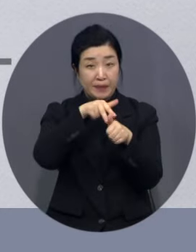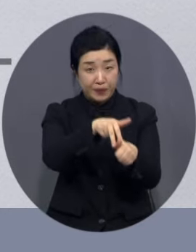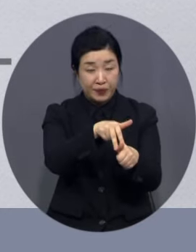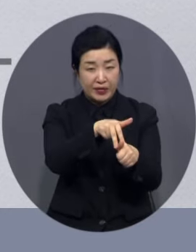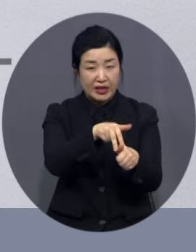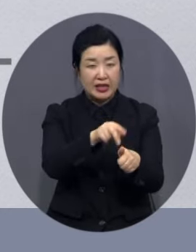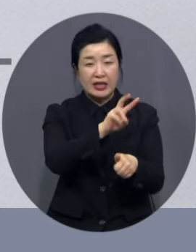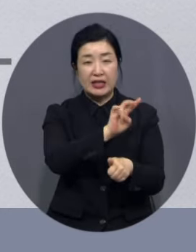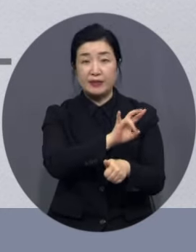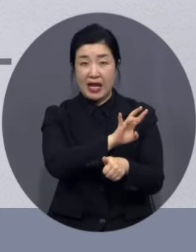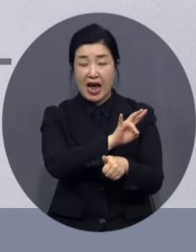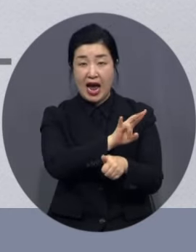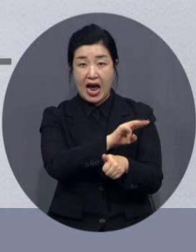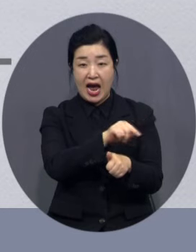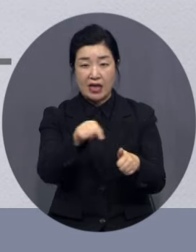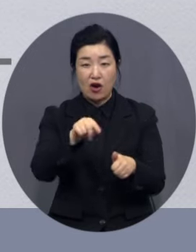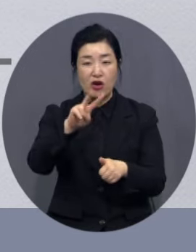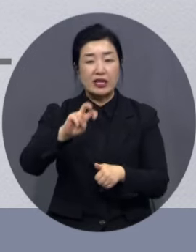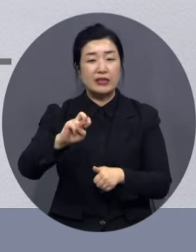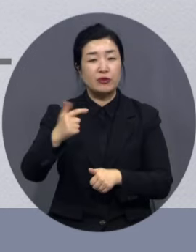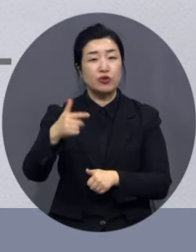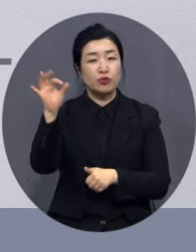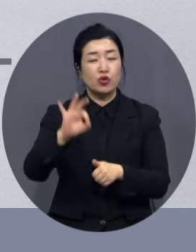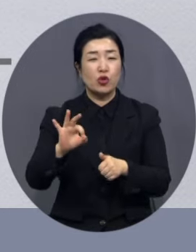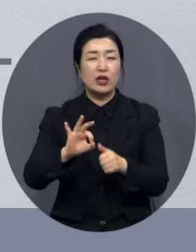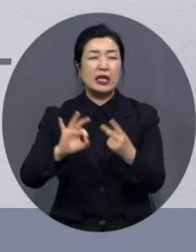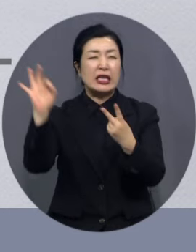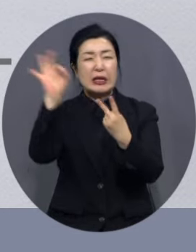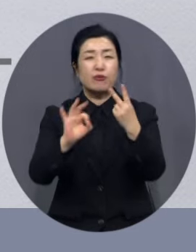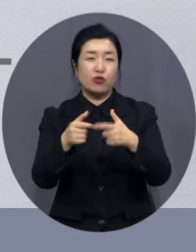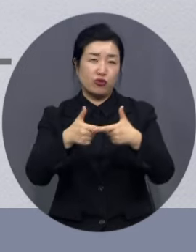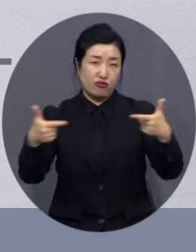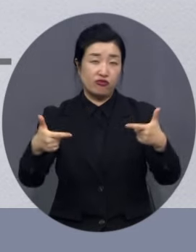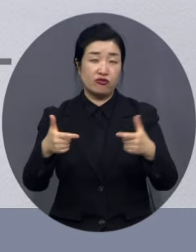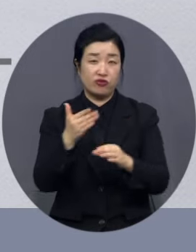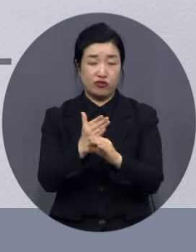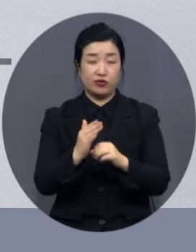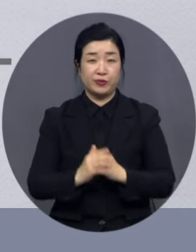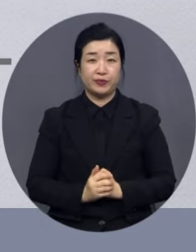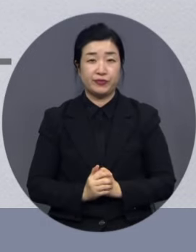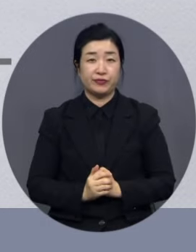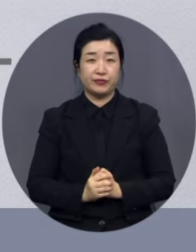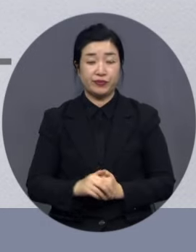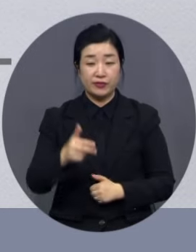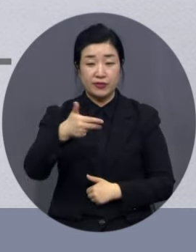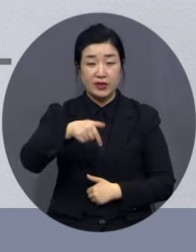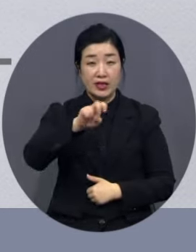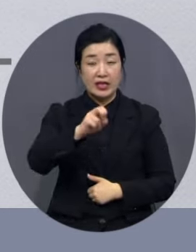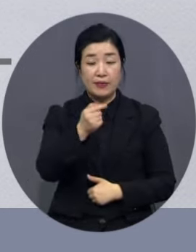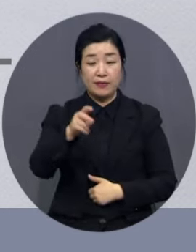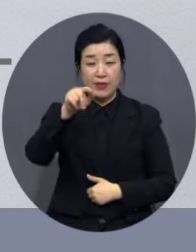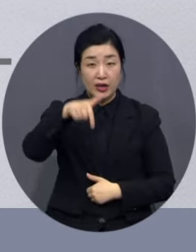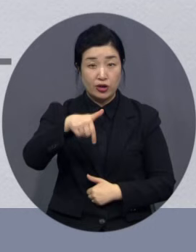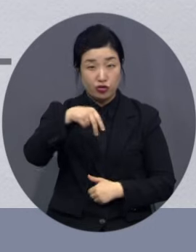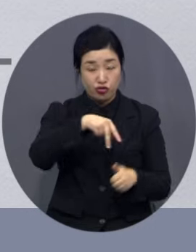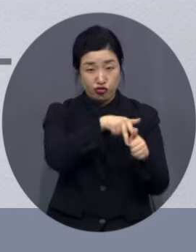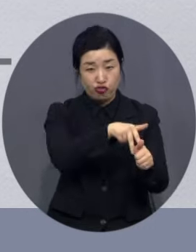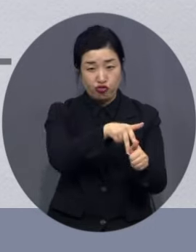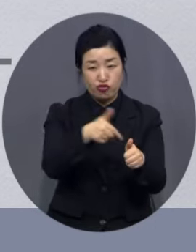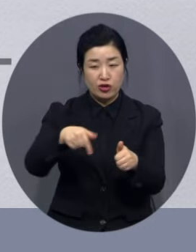24% 26% 2% 포인트 높아졌습니다 예 김한규 후보와 김승욱 후보의